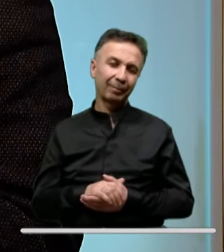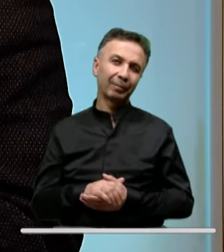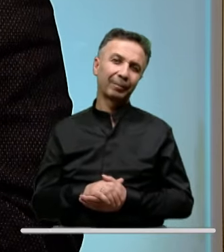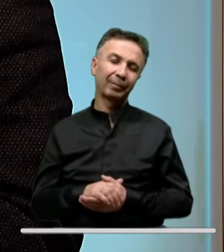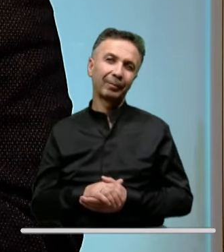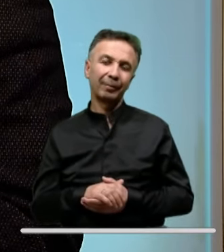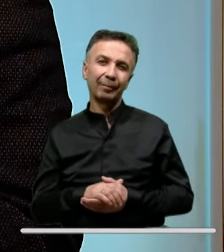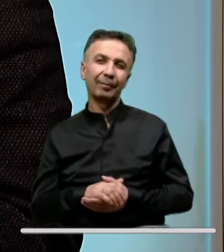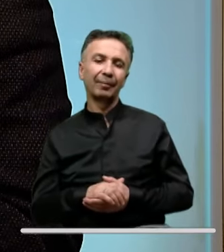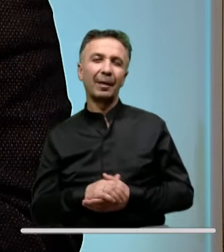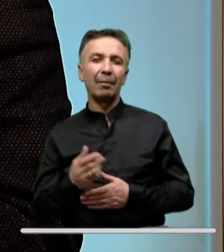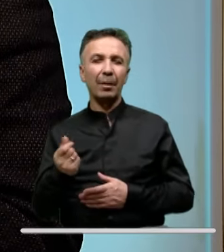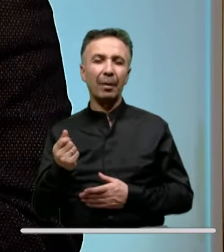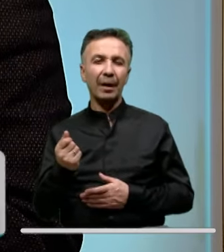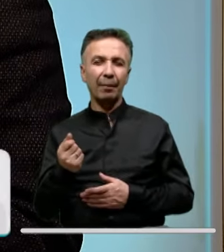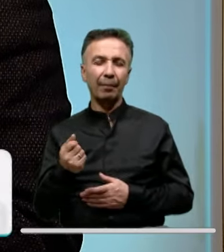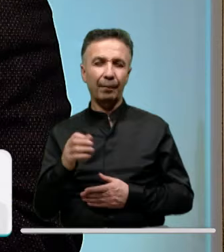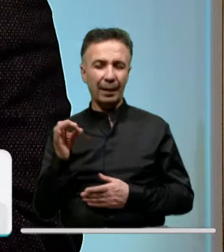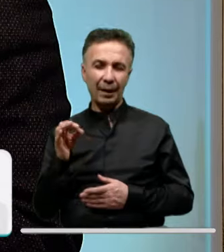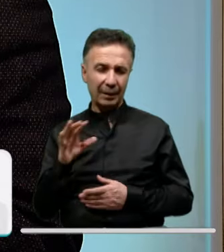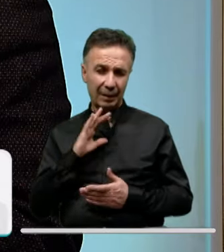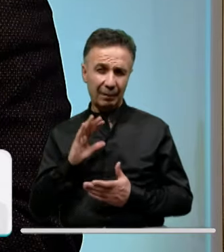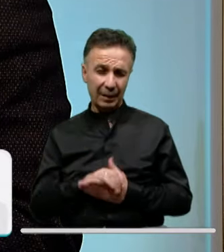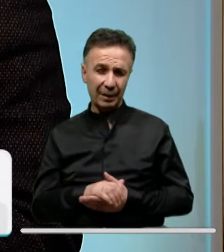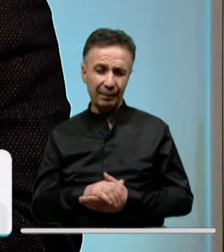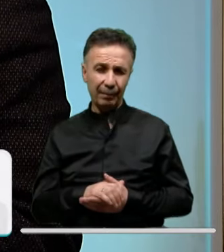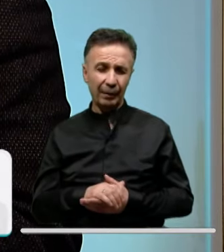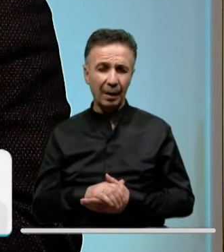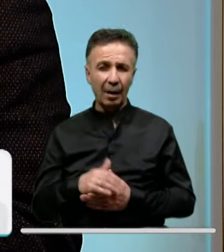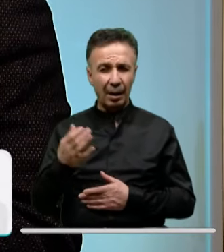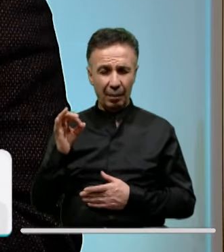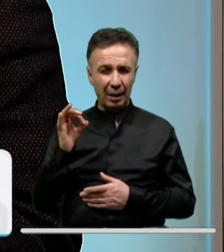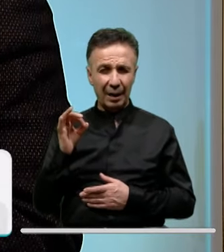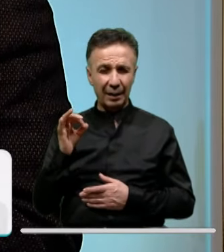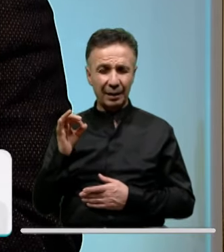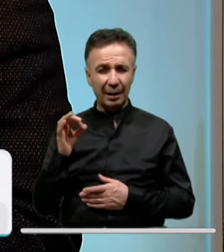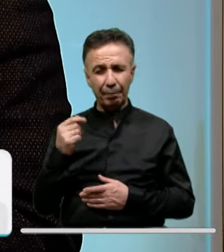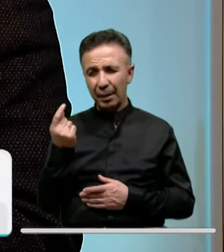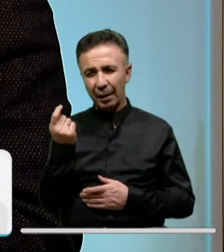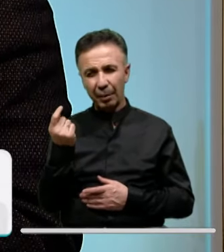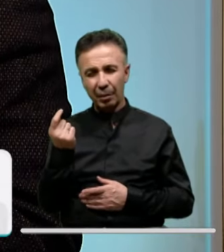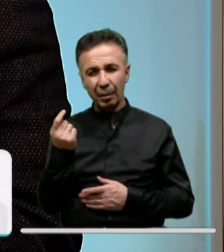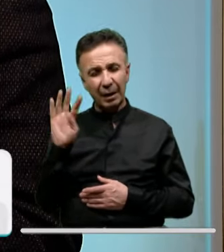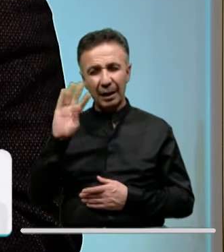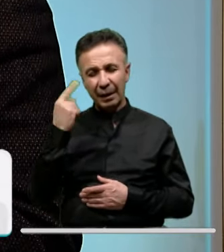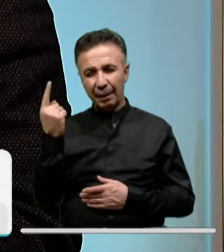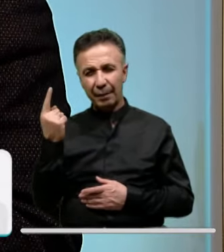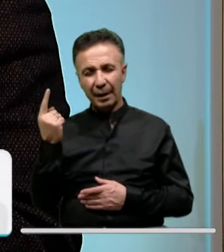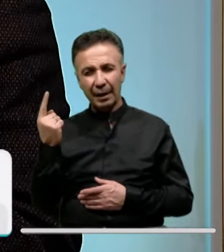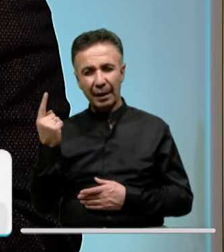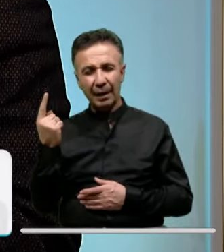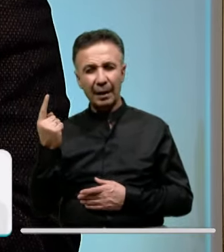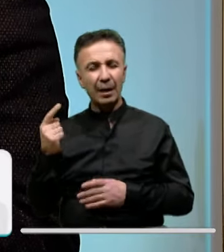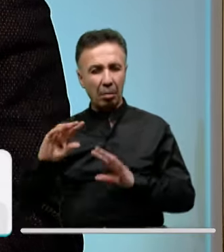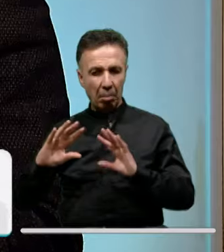Yani bir birikim varsa var olan birikimin belli bir kısmını ne yapacağız, vereceğiz. Yani o da nedir? 1/40 diyoruz,